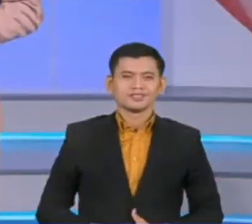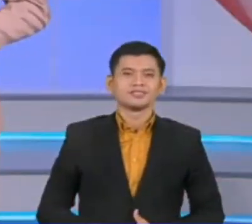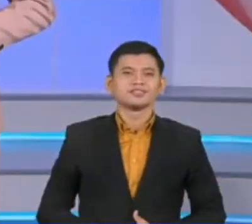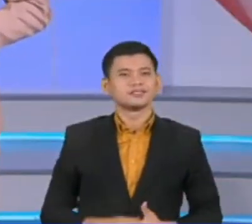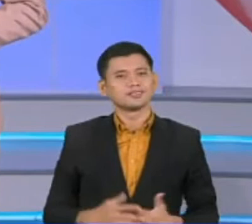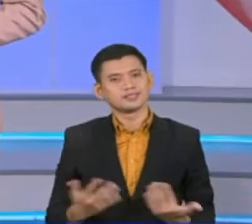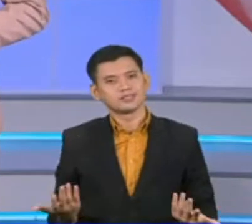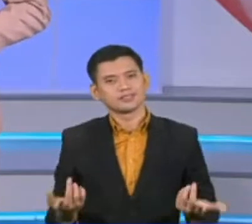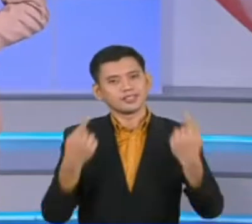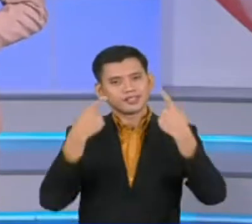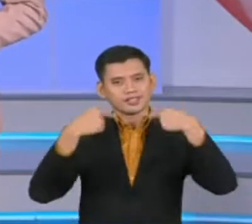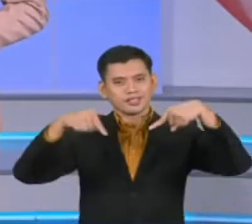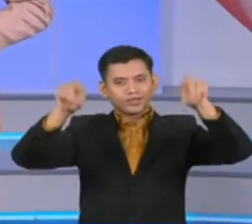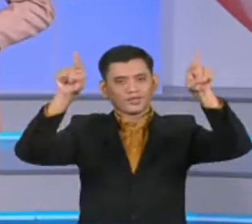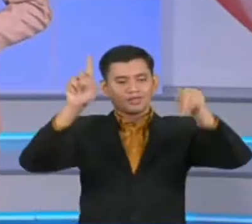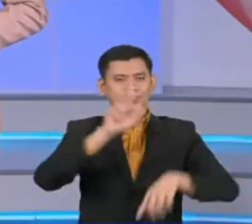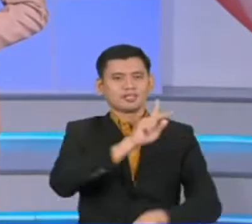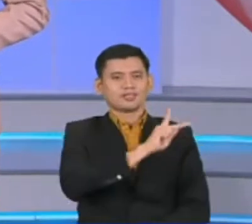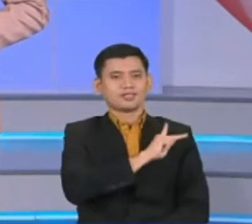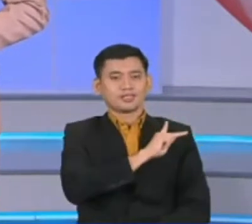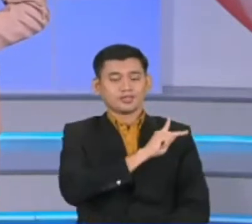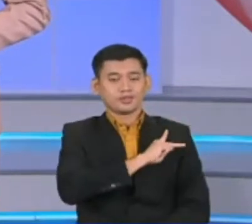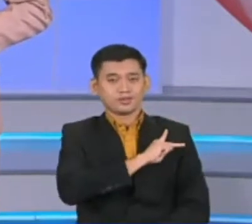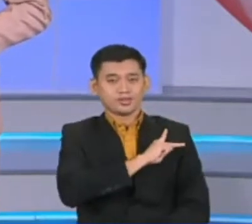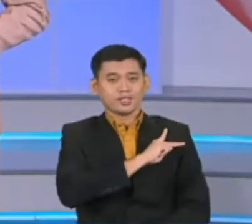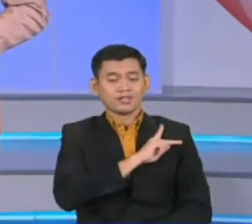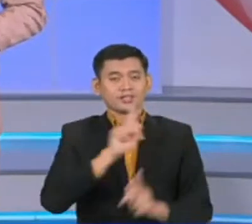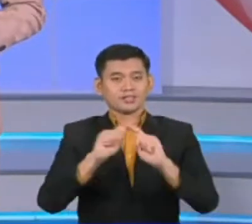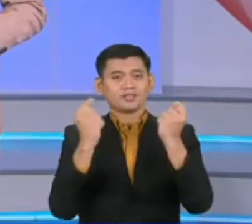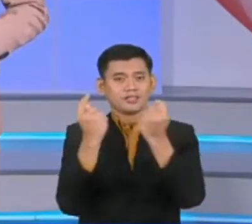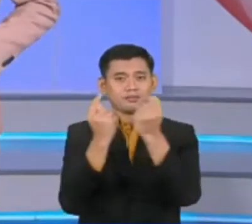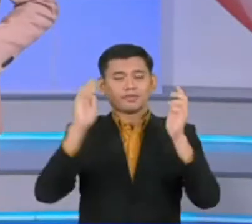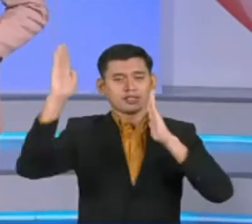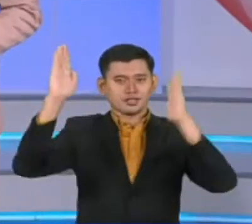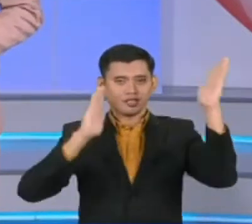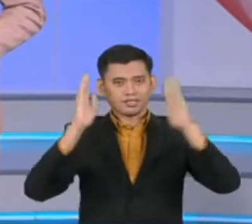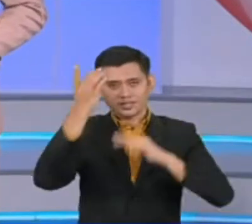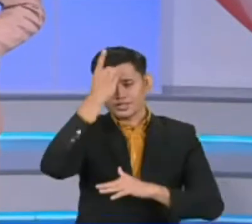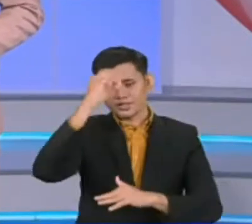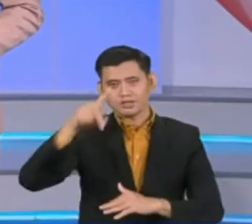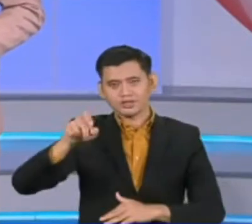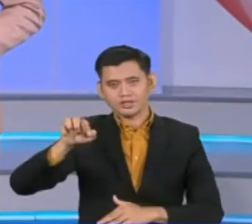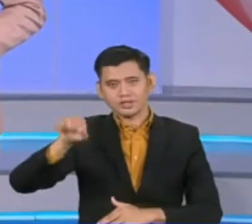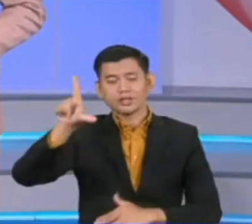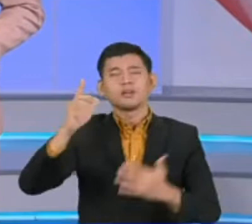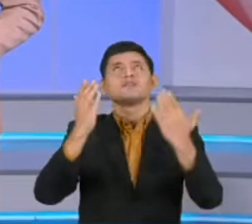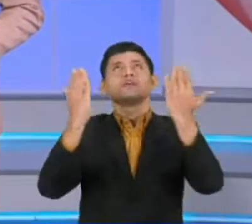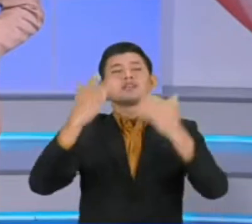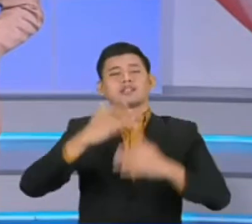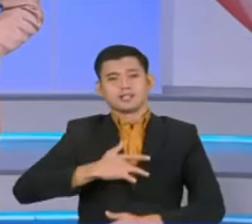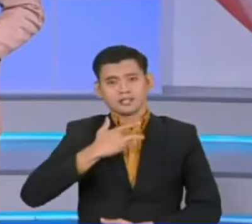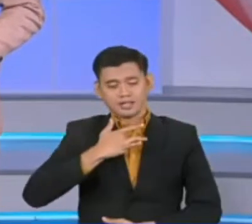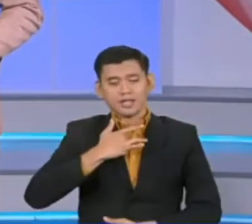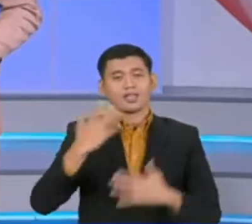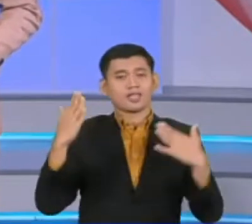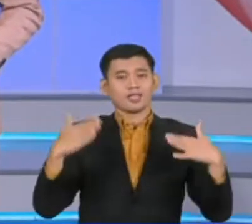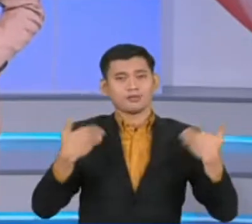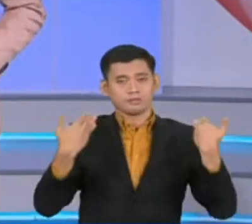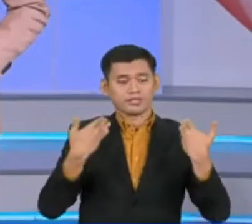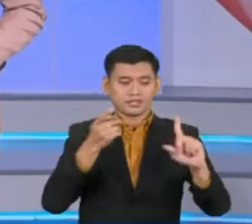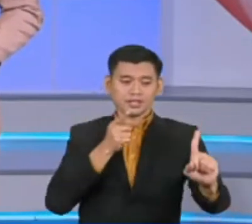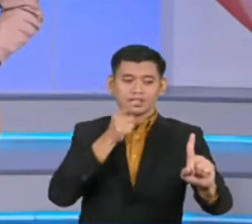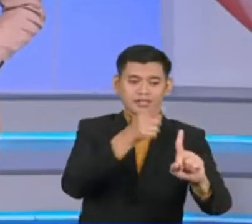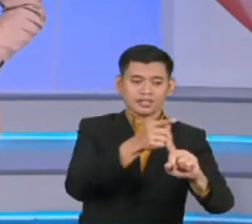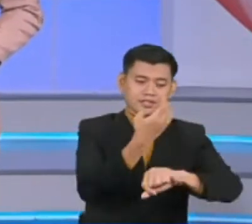Susulan kejayaan itu, Ketua Kontinjen Negara Dato' Syahrul Zaman Yahya menyatakan kesyukuran apabila sasaran pingat emas bagi acara berkenaan